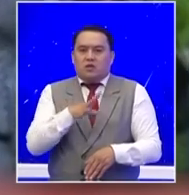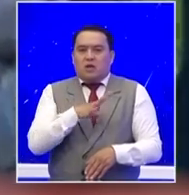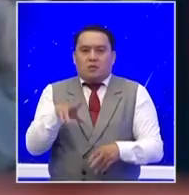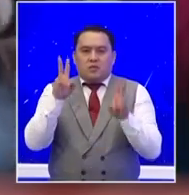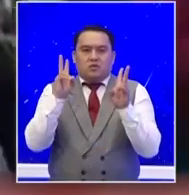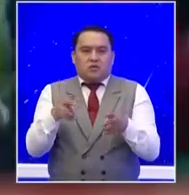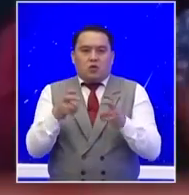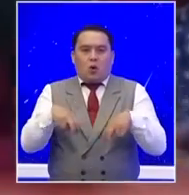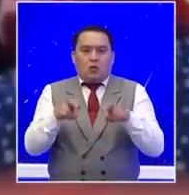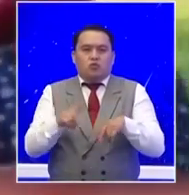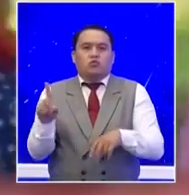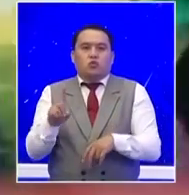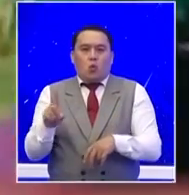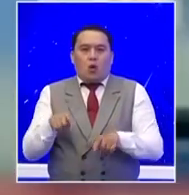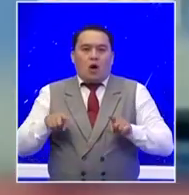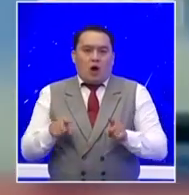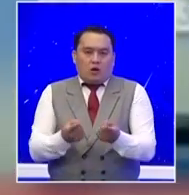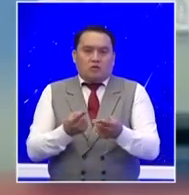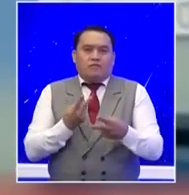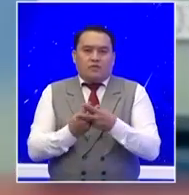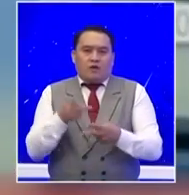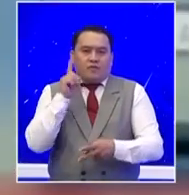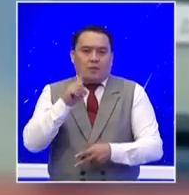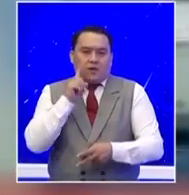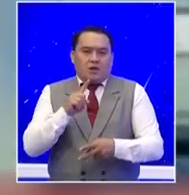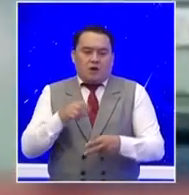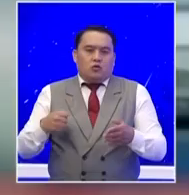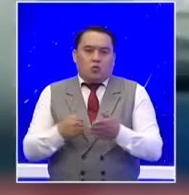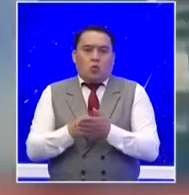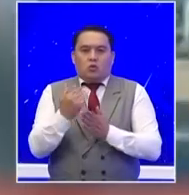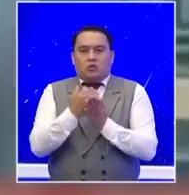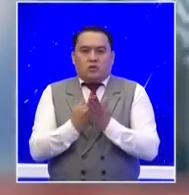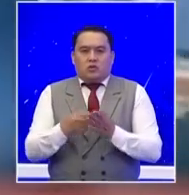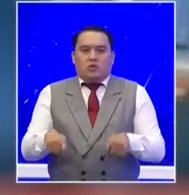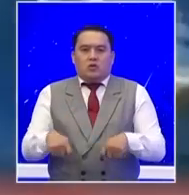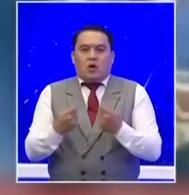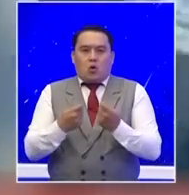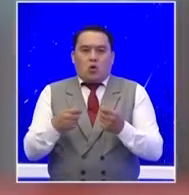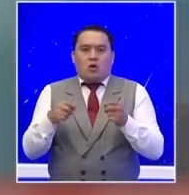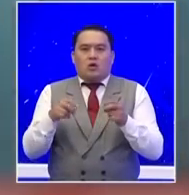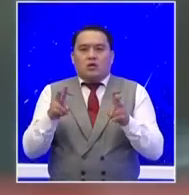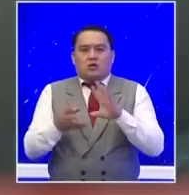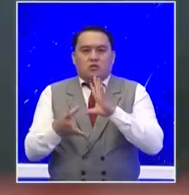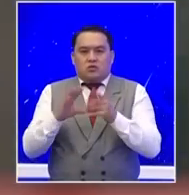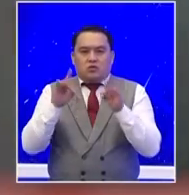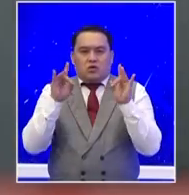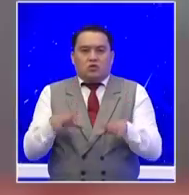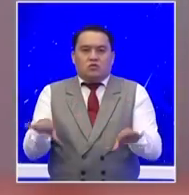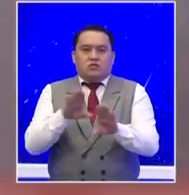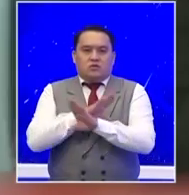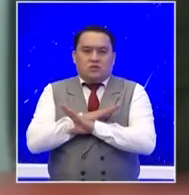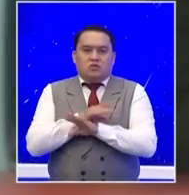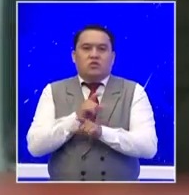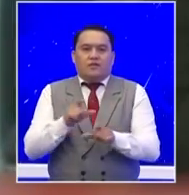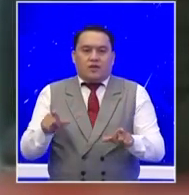алкогольного опьянения. Отмечается, что он арестован, производится расследование по статье нарушения ПДД, повлекшее по неосторожности смерть